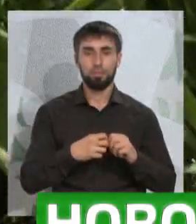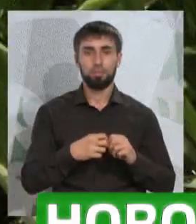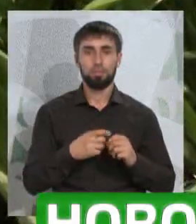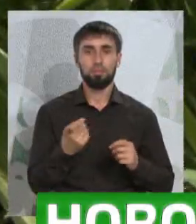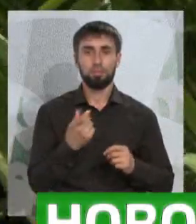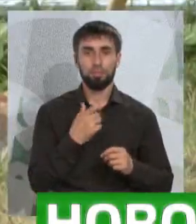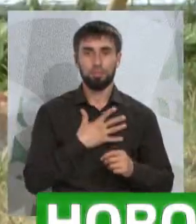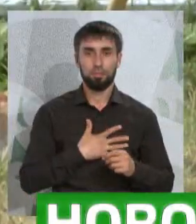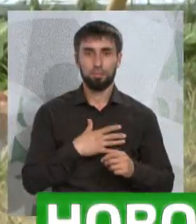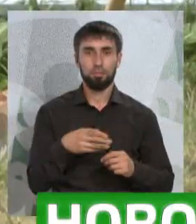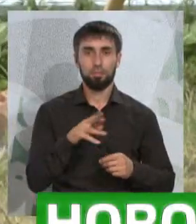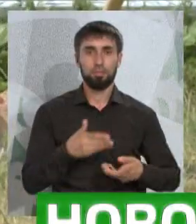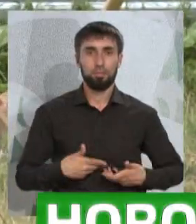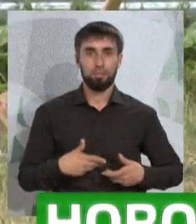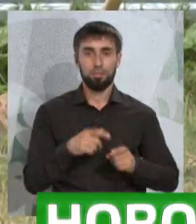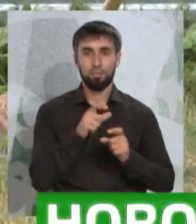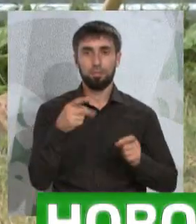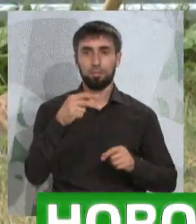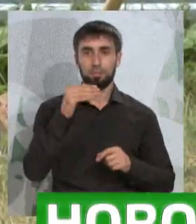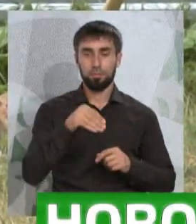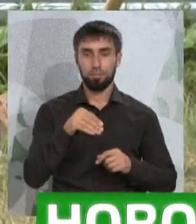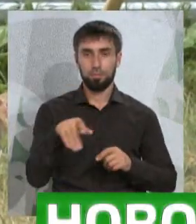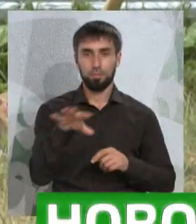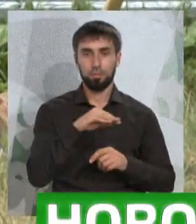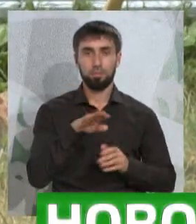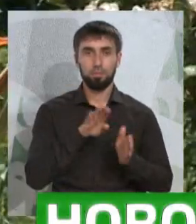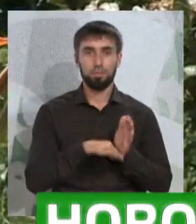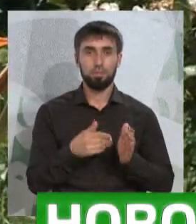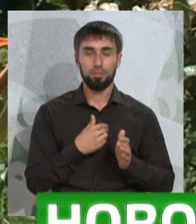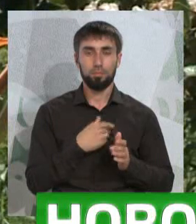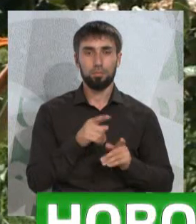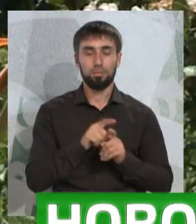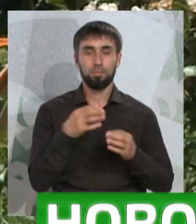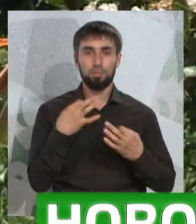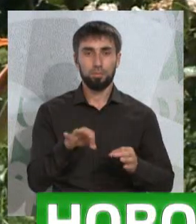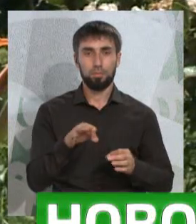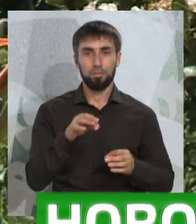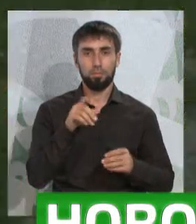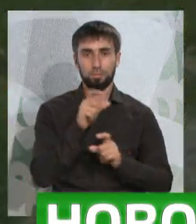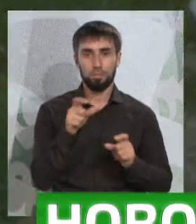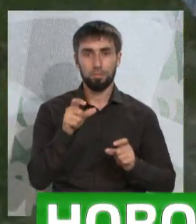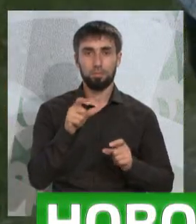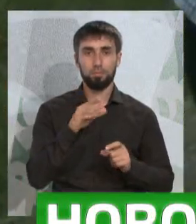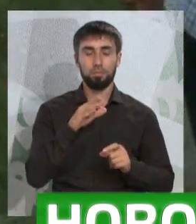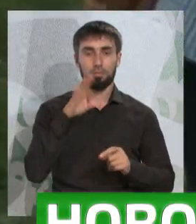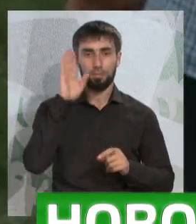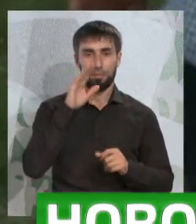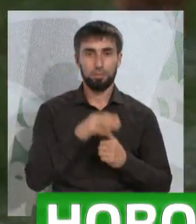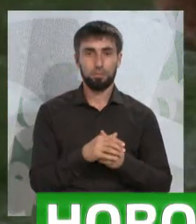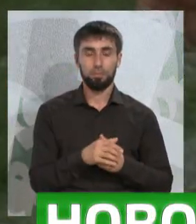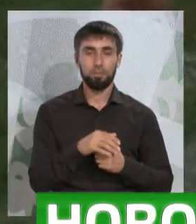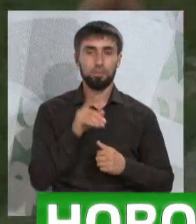местных жителей, а это более 20 тысяч человек. Они просто хотят свободно пользоваться элементарными человеческими благами. Пока